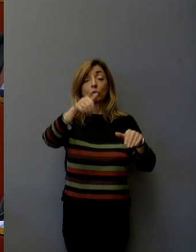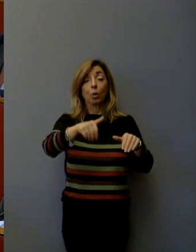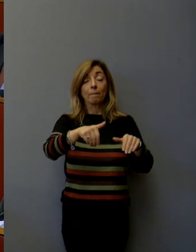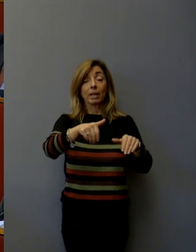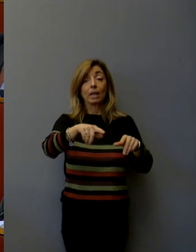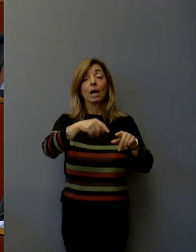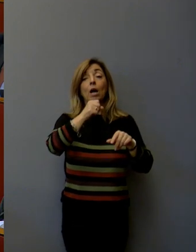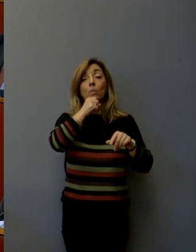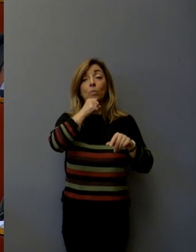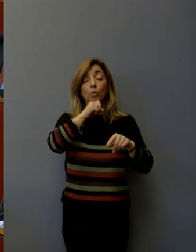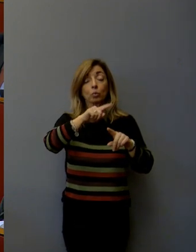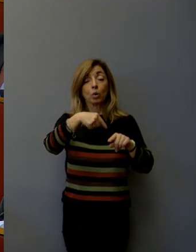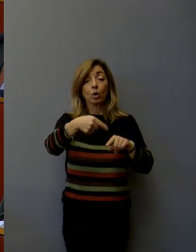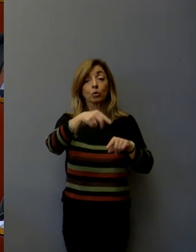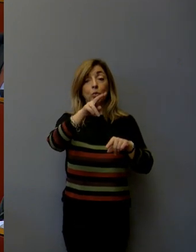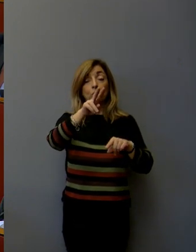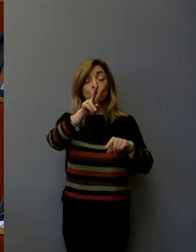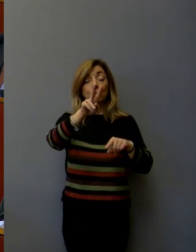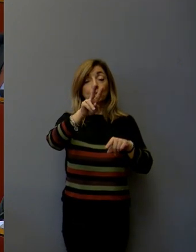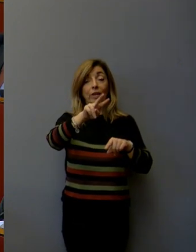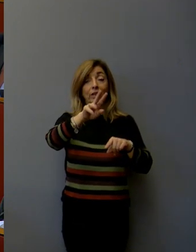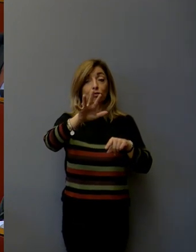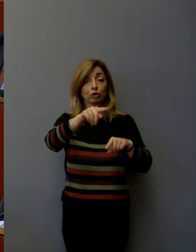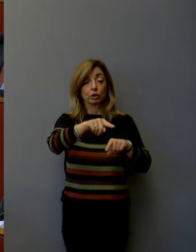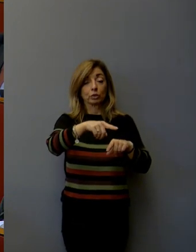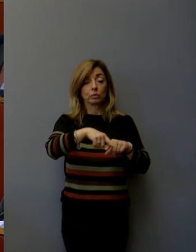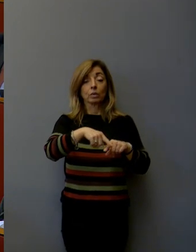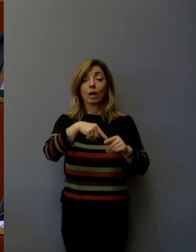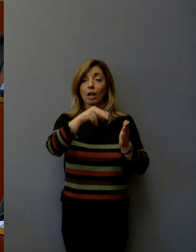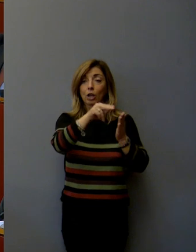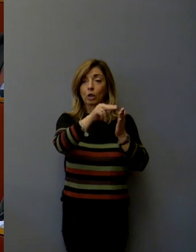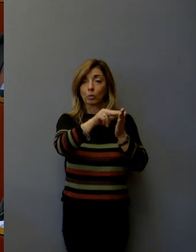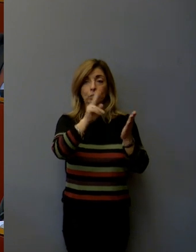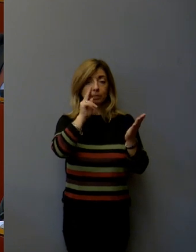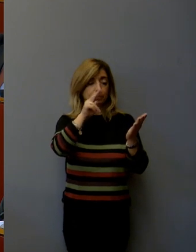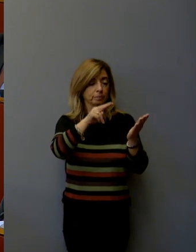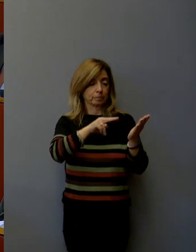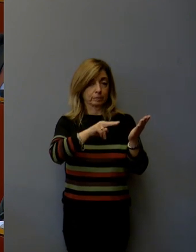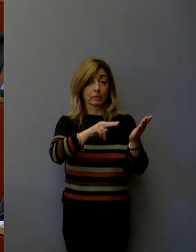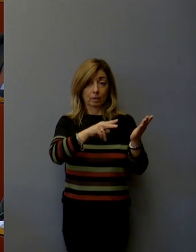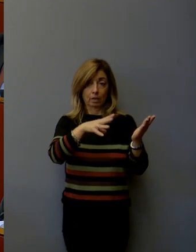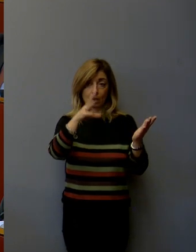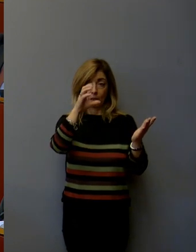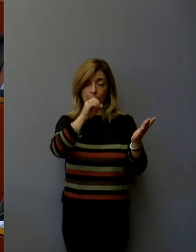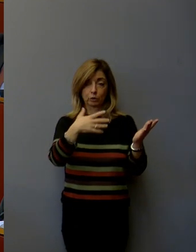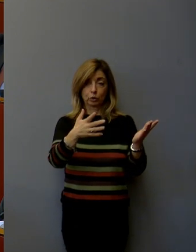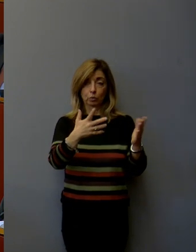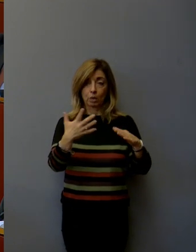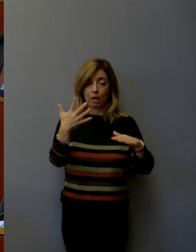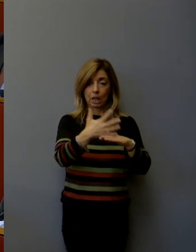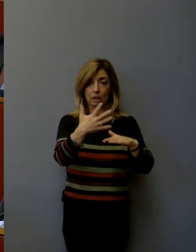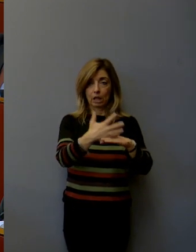Dalla semplice lettura dei numeri ci rendiamo conto che gli interventi che sono necessari sono ingenti e sono